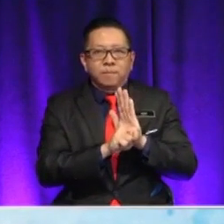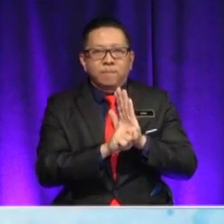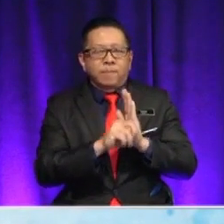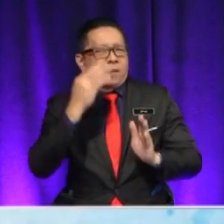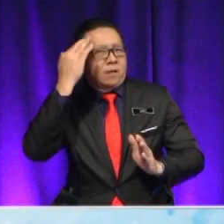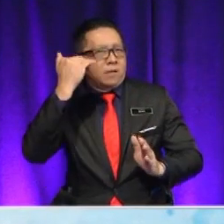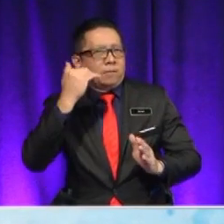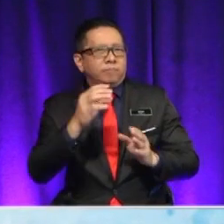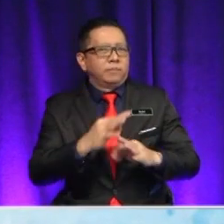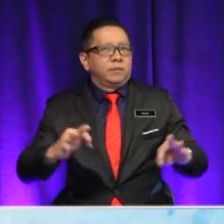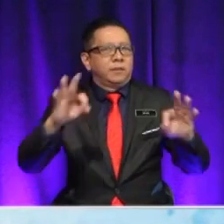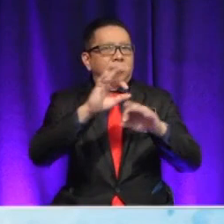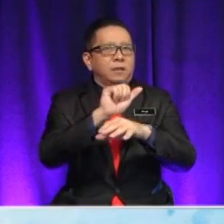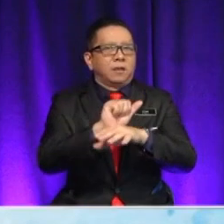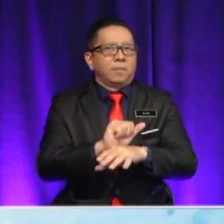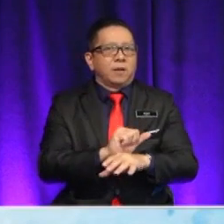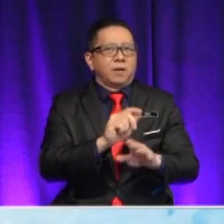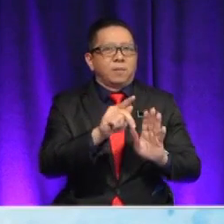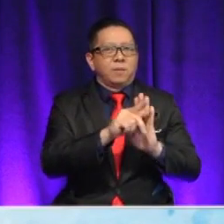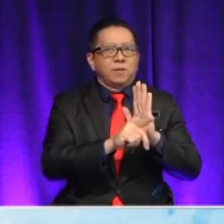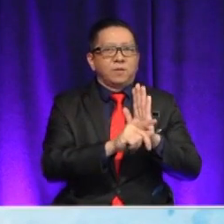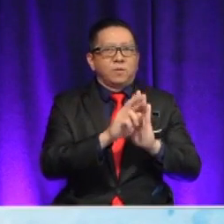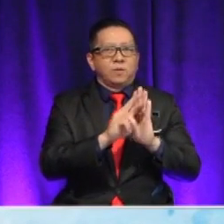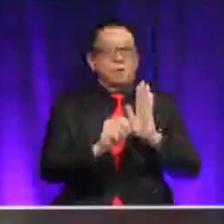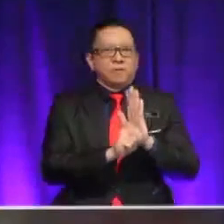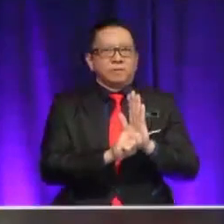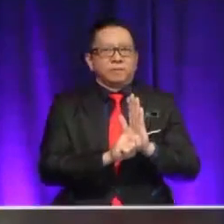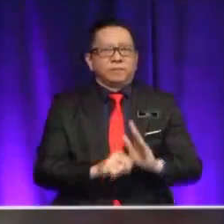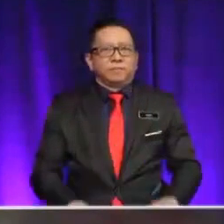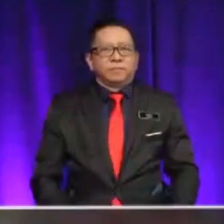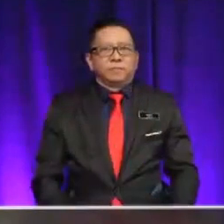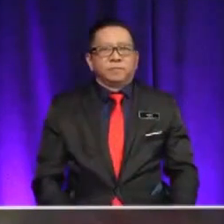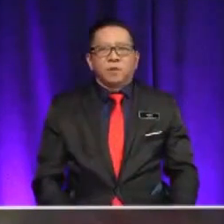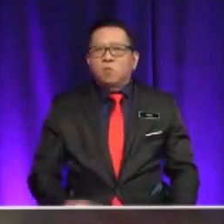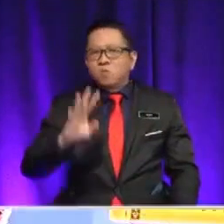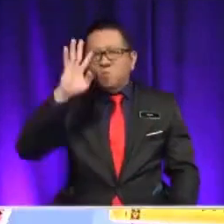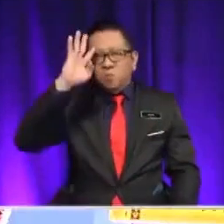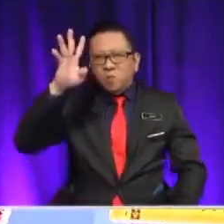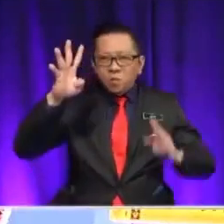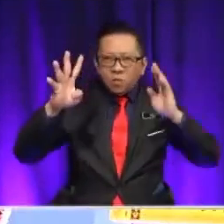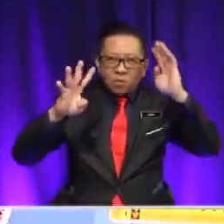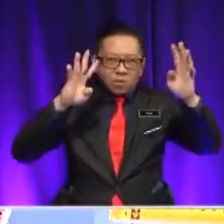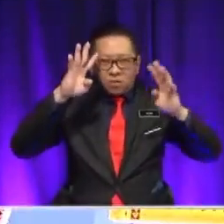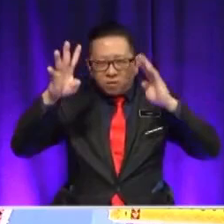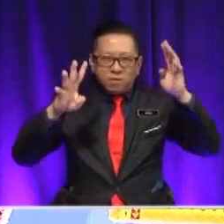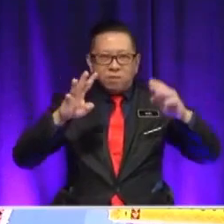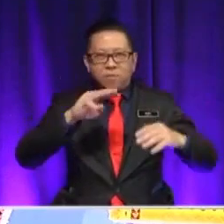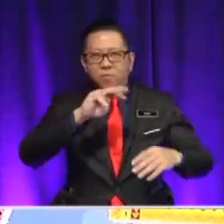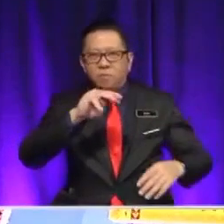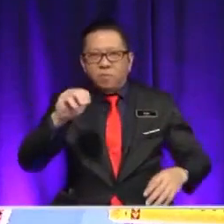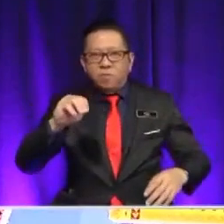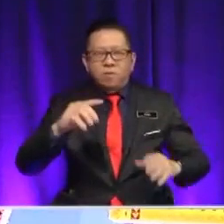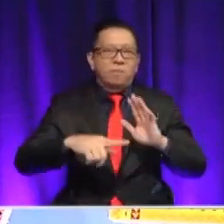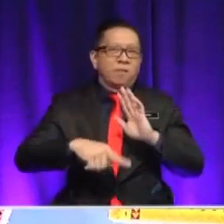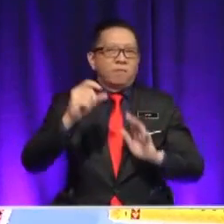rukun negara, Mira. Ya, betul tu, cikgu. Okey. Okey, nampak gayanya cukup kreatif cara cikgu untuk murid-murid lebih faham